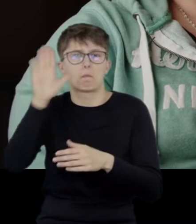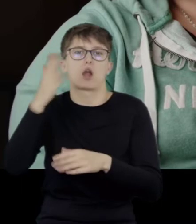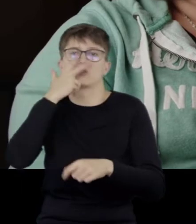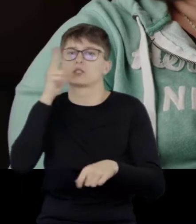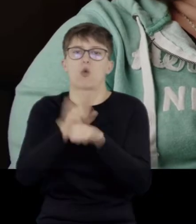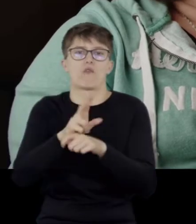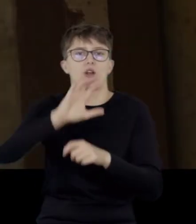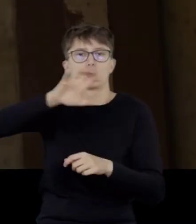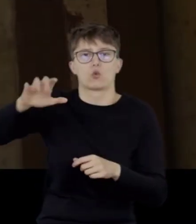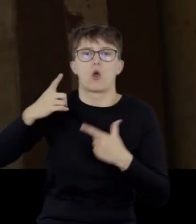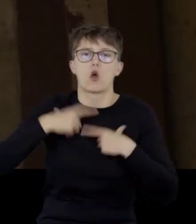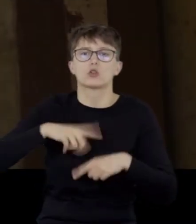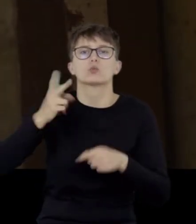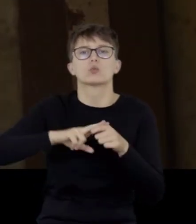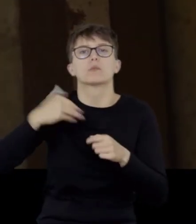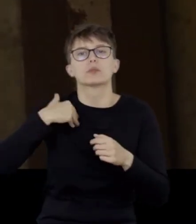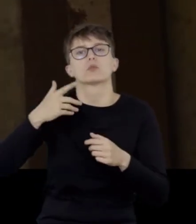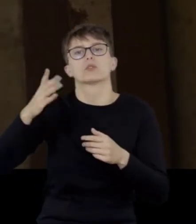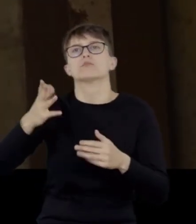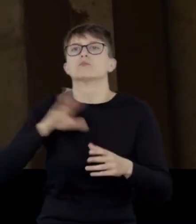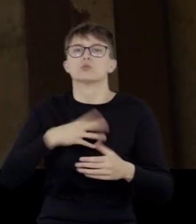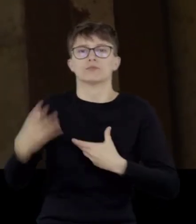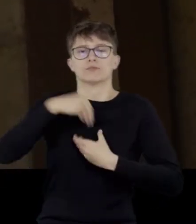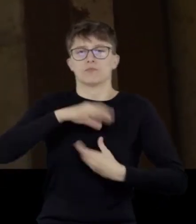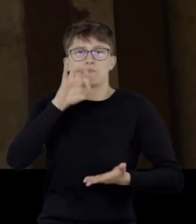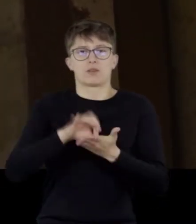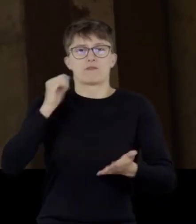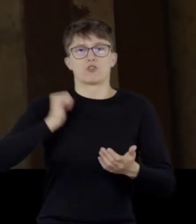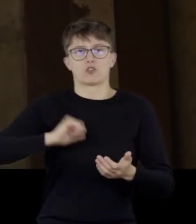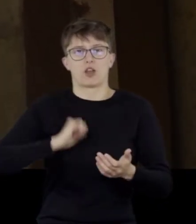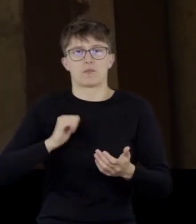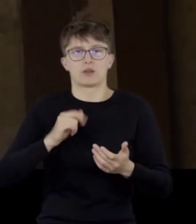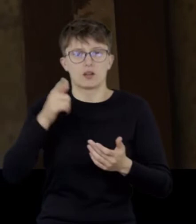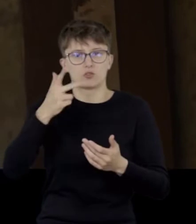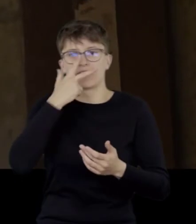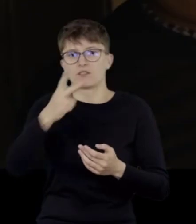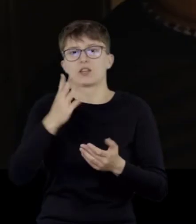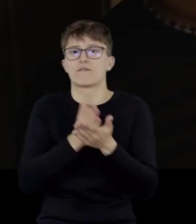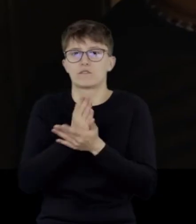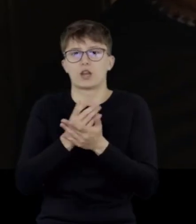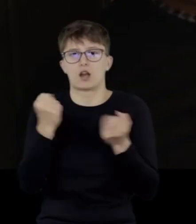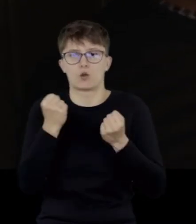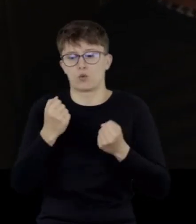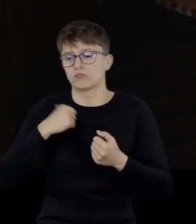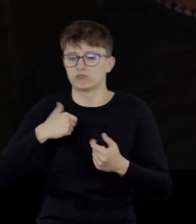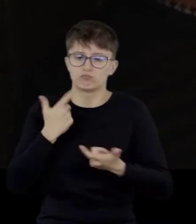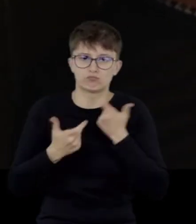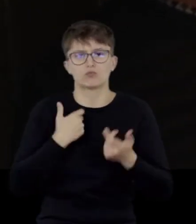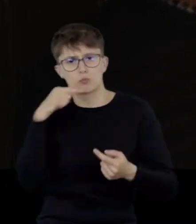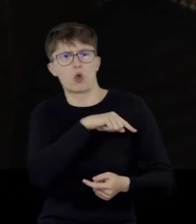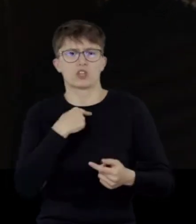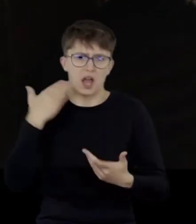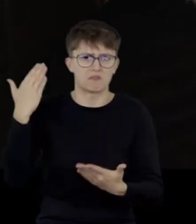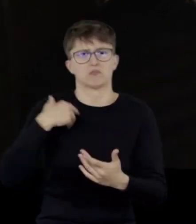mają zaufanie do grupy. Osoby te takiej nabyły z powrotem pewności siebie i takiej wiary we